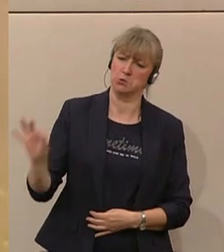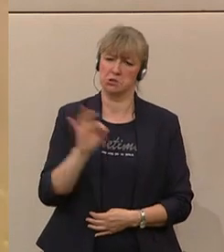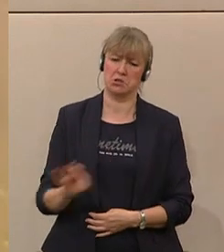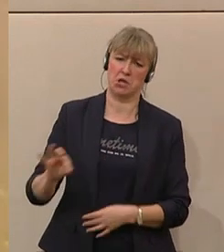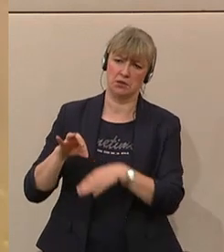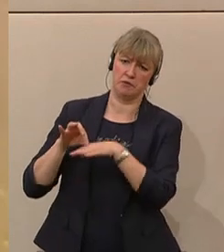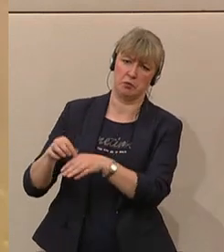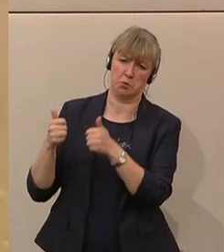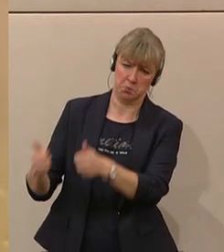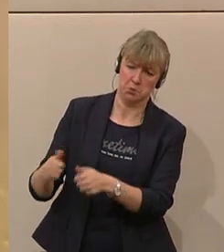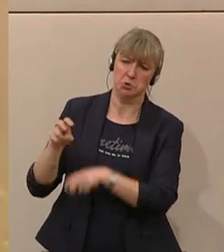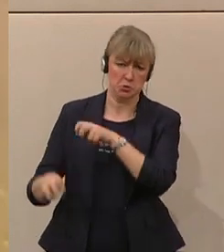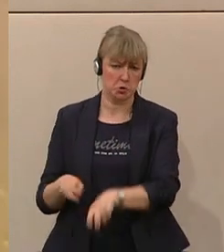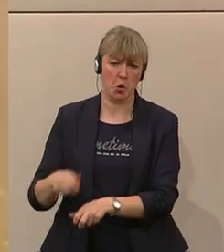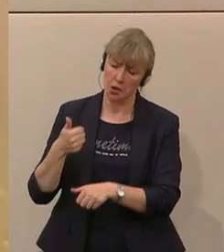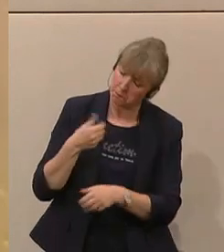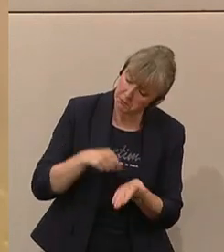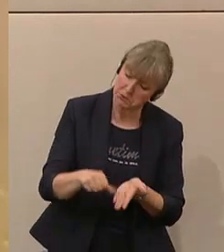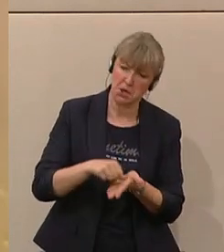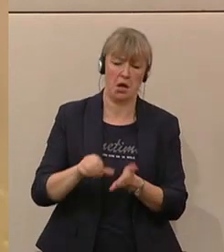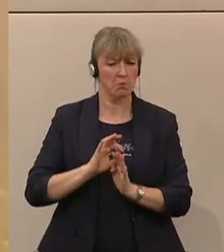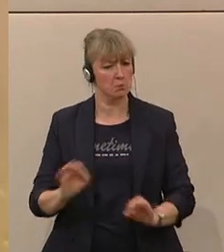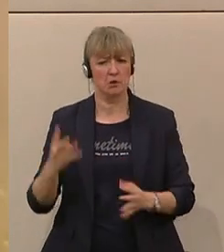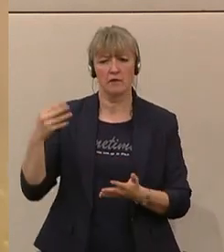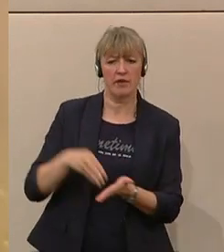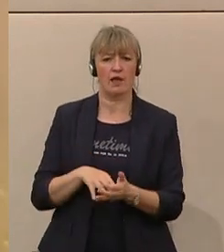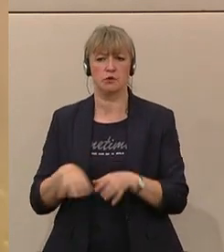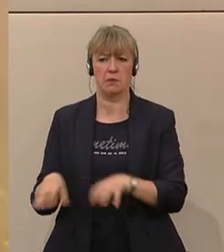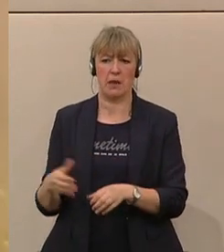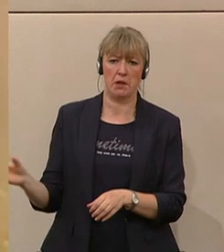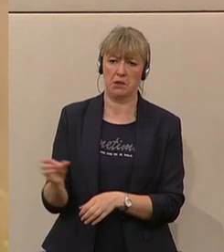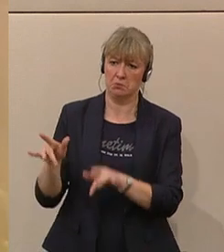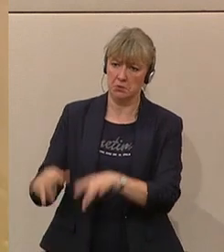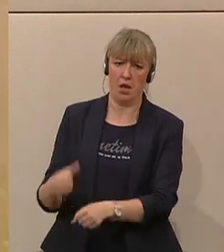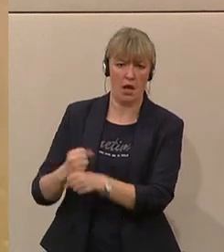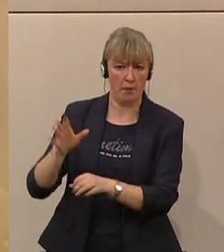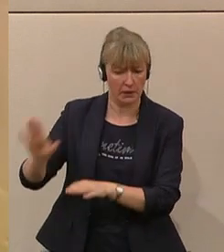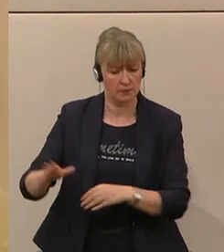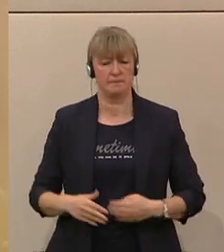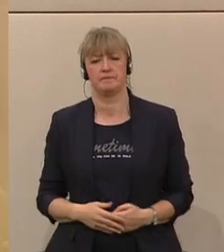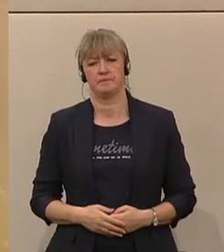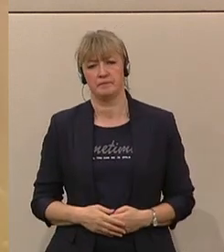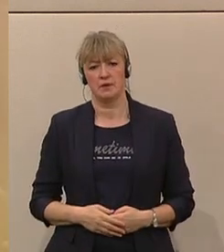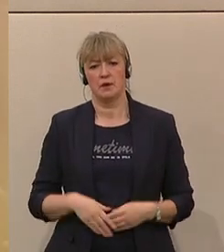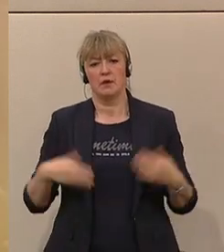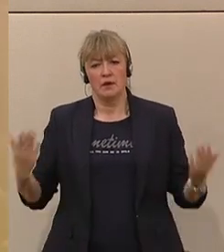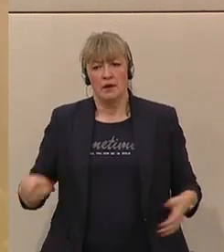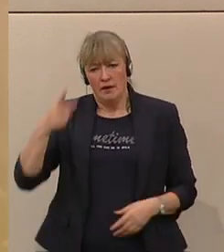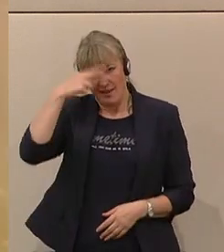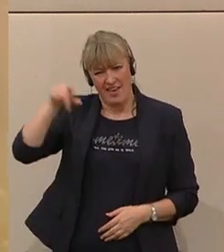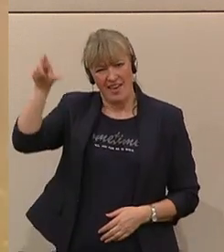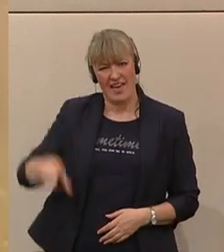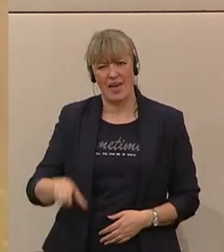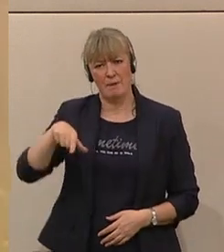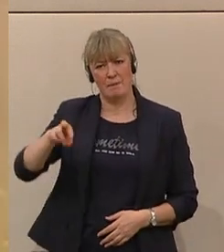wird, wo Steuern bezahlt werden, wo etwa 4.000 Mitarbeiter beschäftigt werden. Der Herr Pierer hat